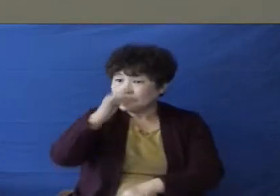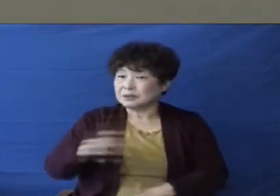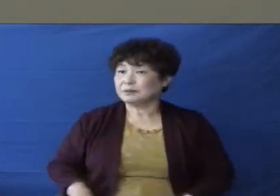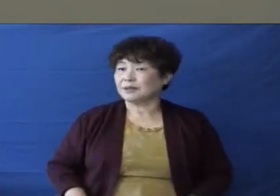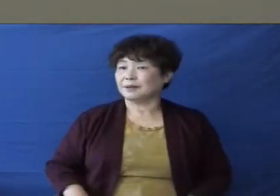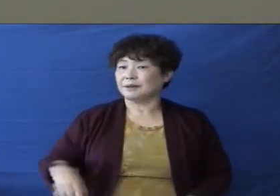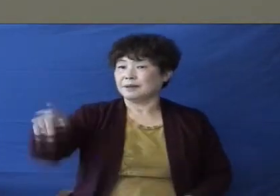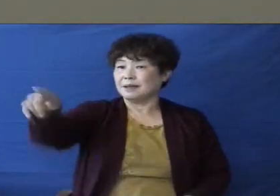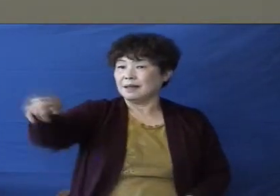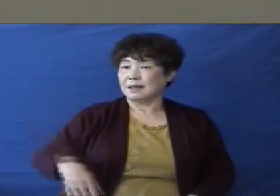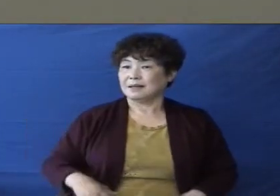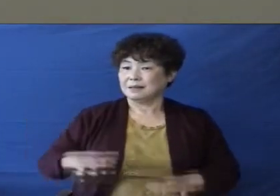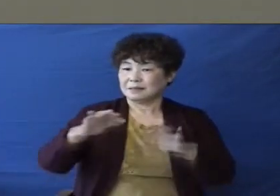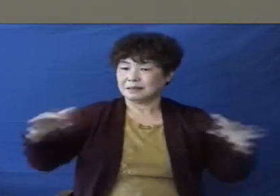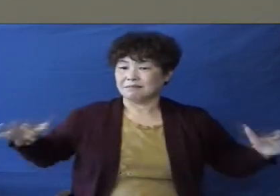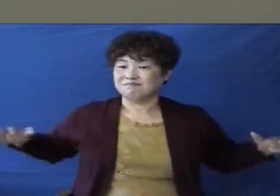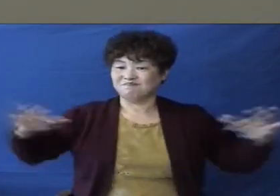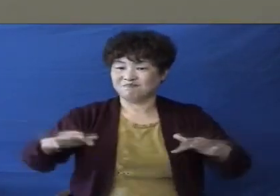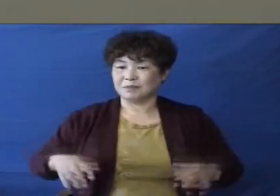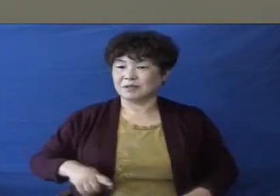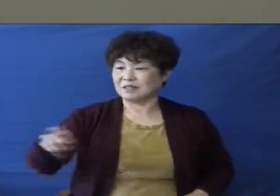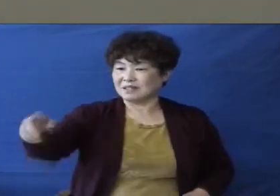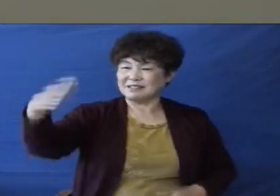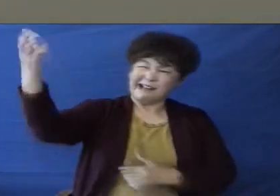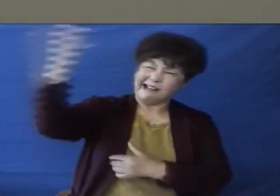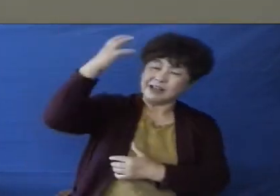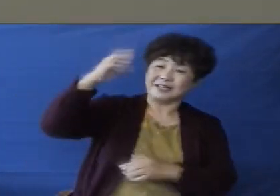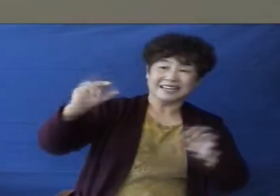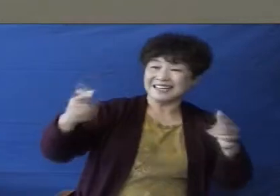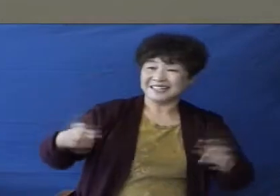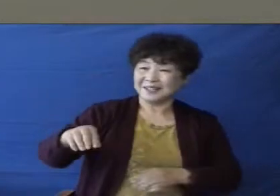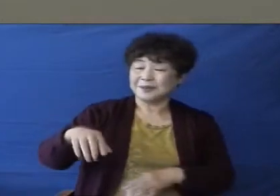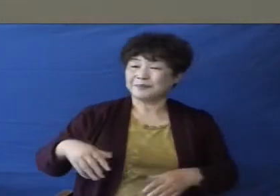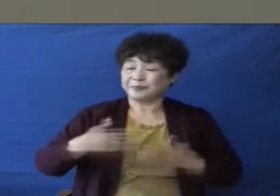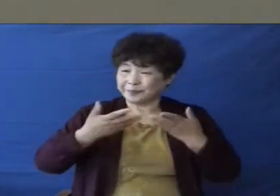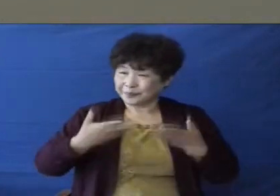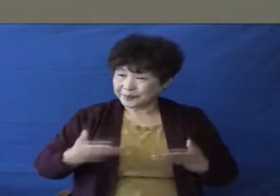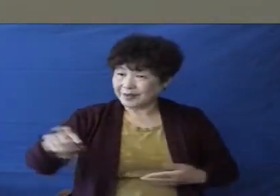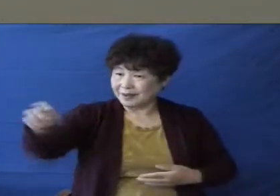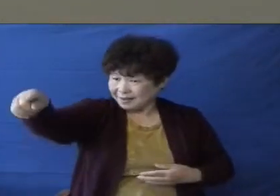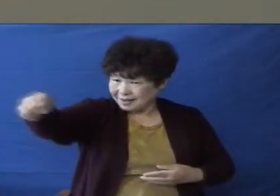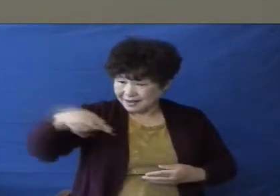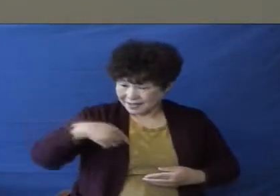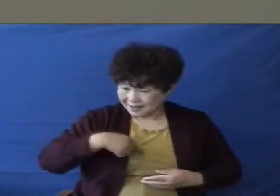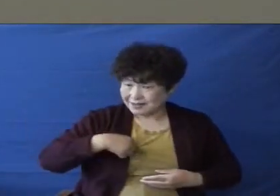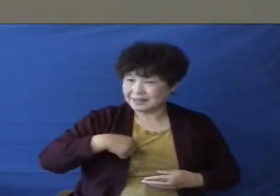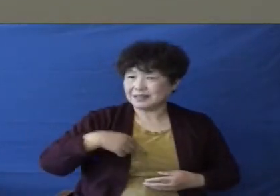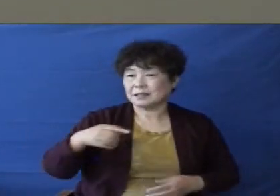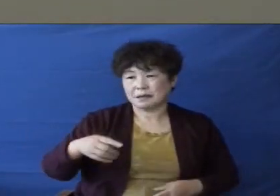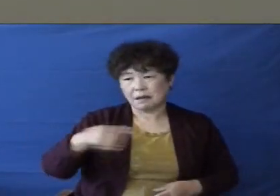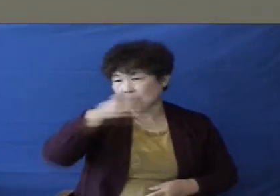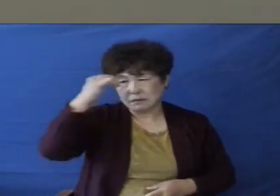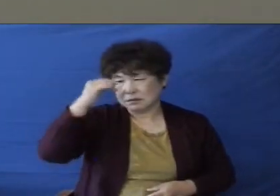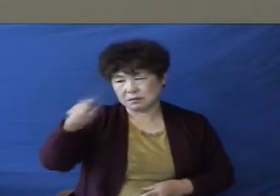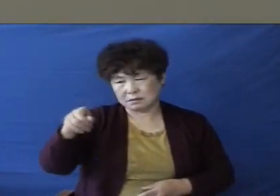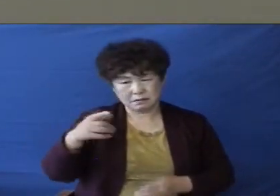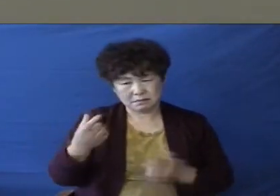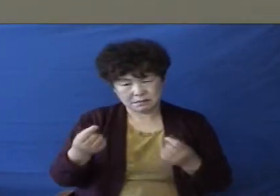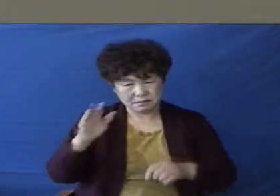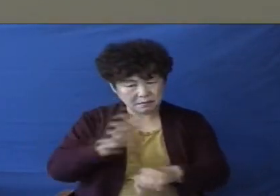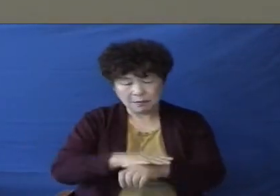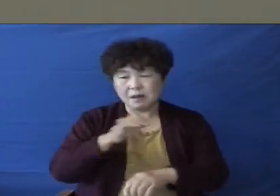그에게 에 그가 인정 하지 않거든 주제 명을 데리고 가치가 그래서 다시 얘기해